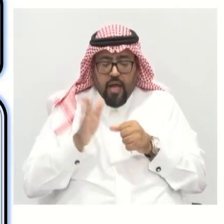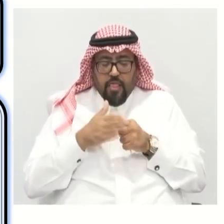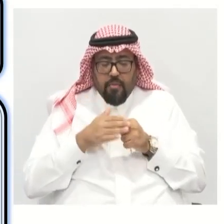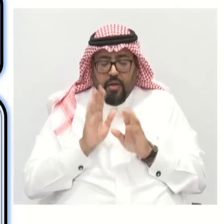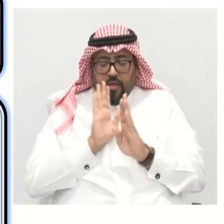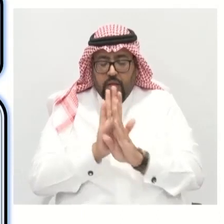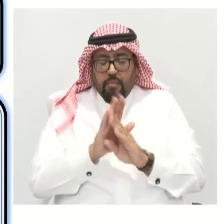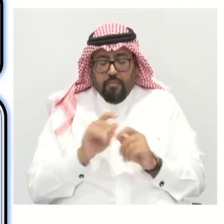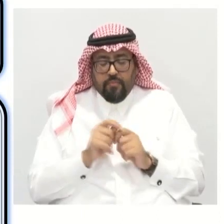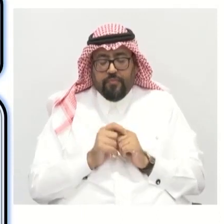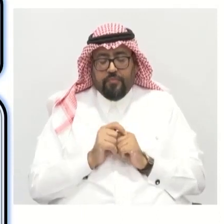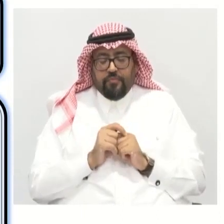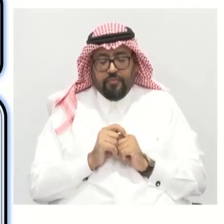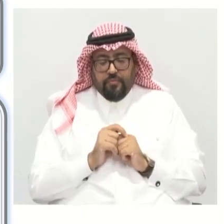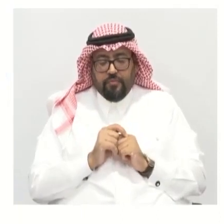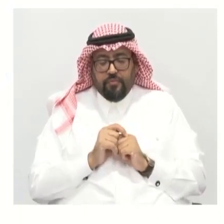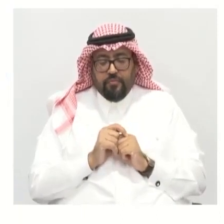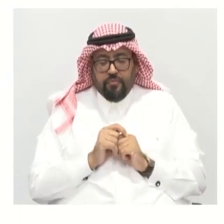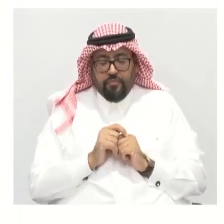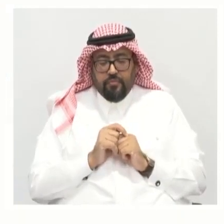المسانده وارشادهم